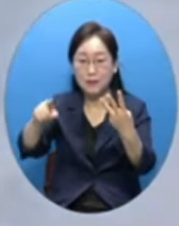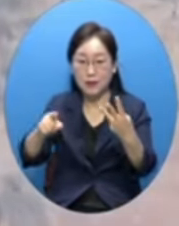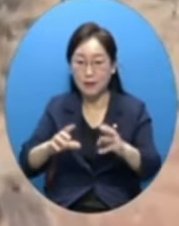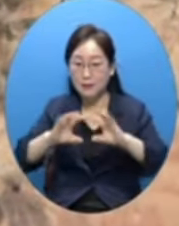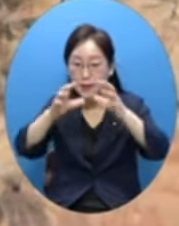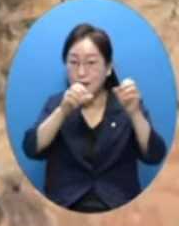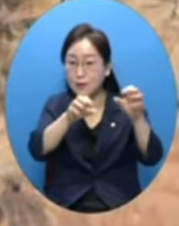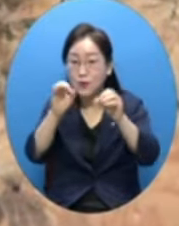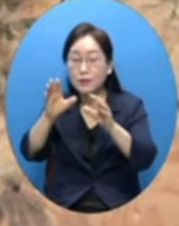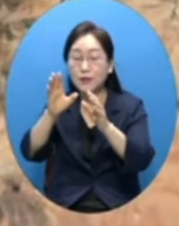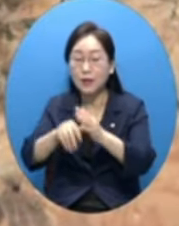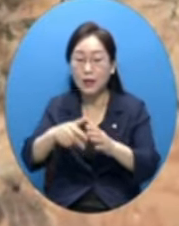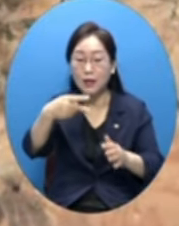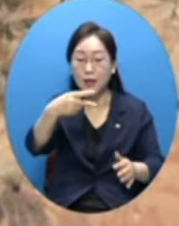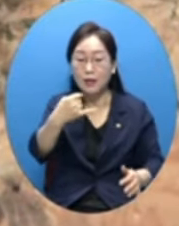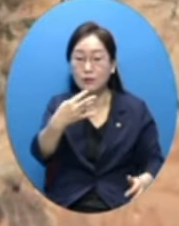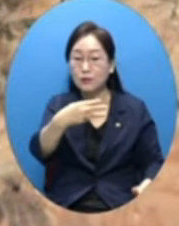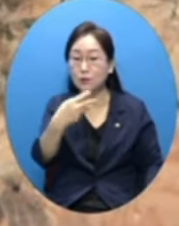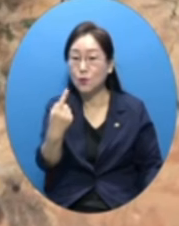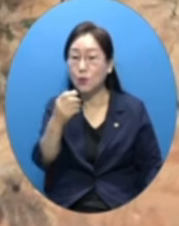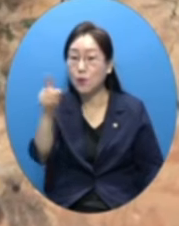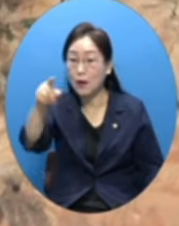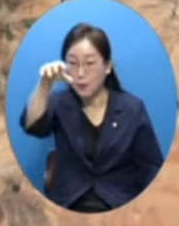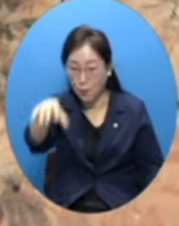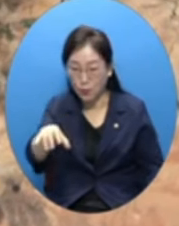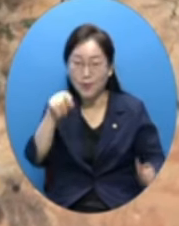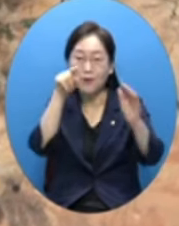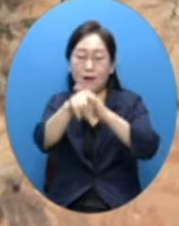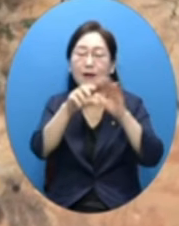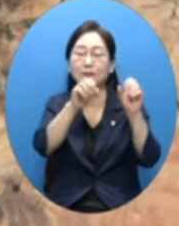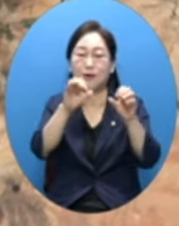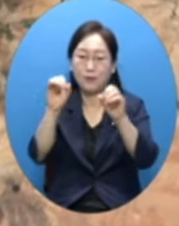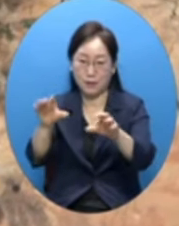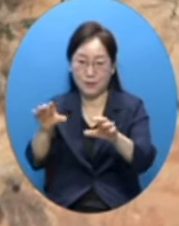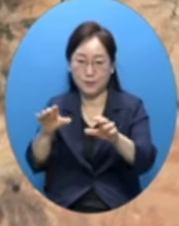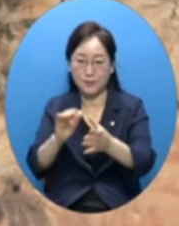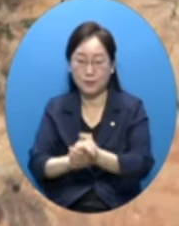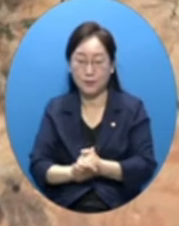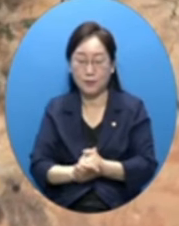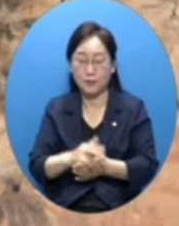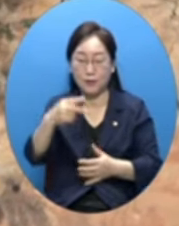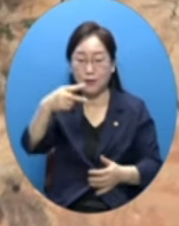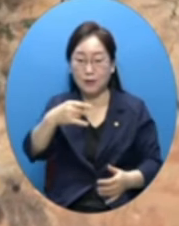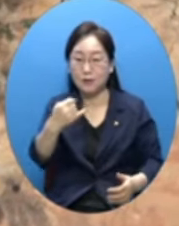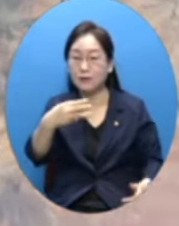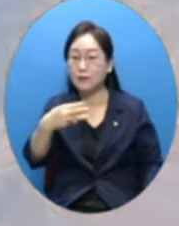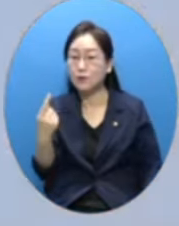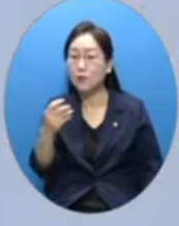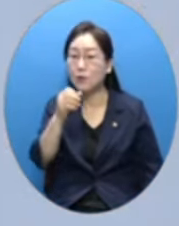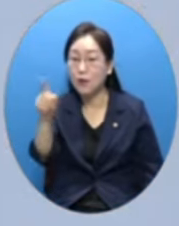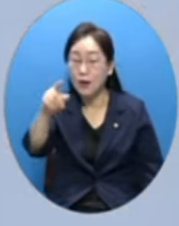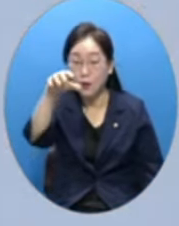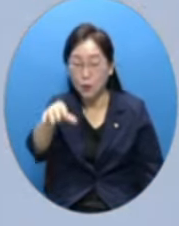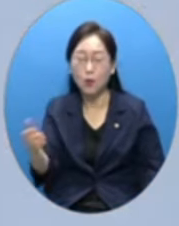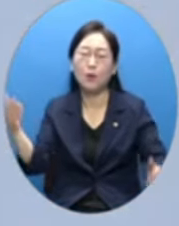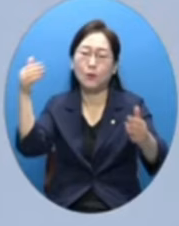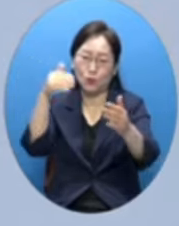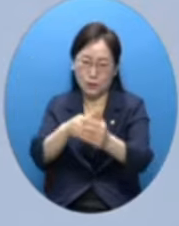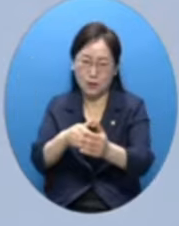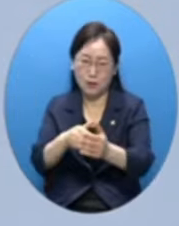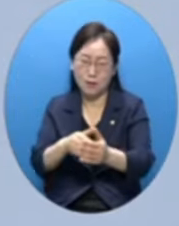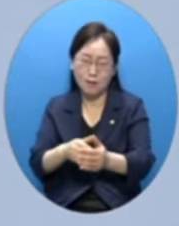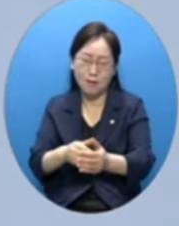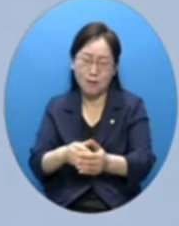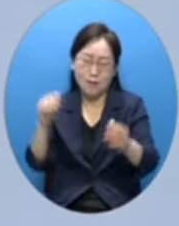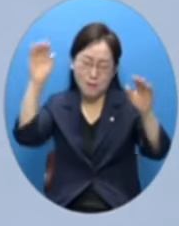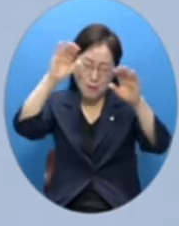때 들어와서 말씀을 전하게 되었습니다 그가 드 후에 도착해서 까지